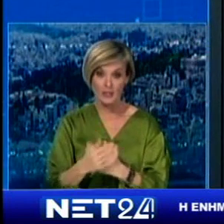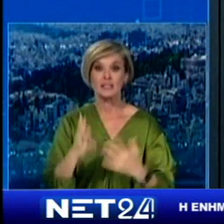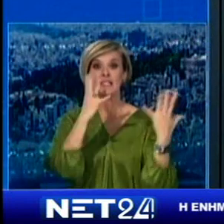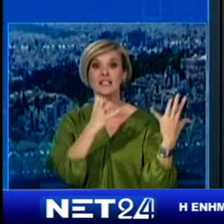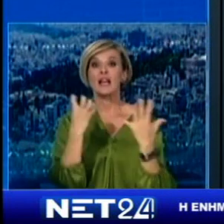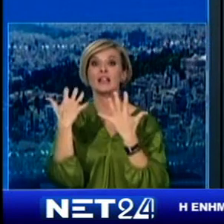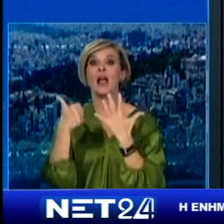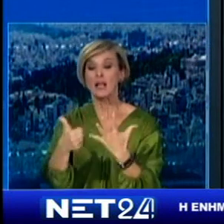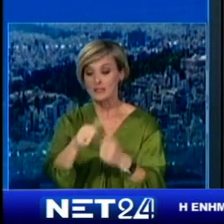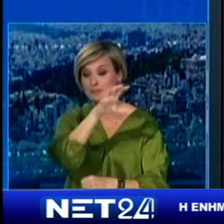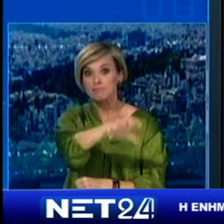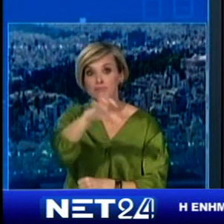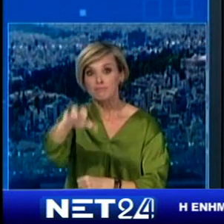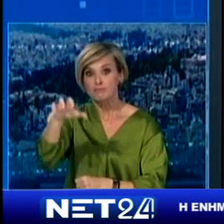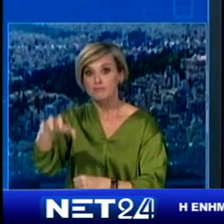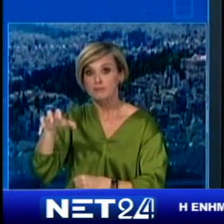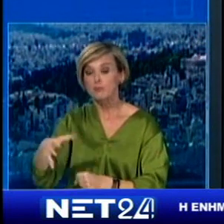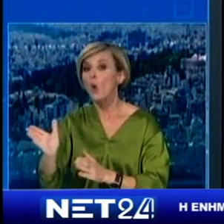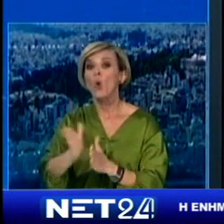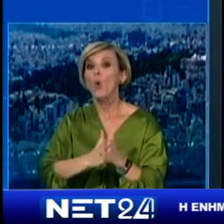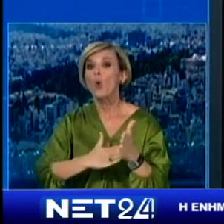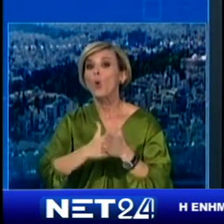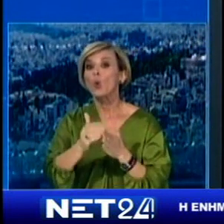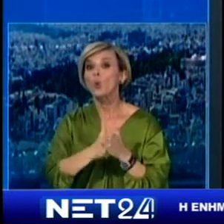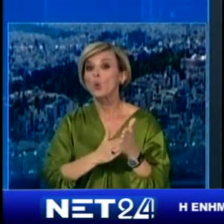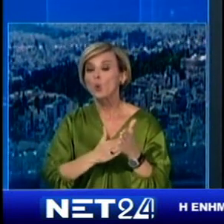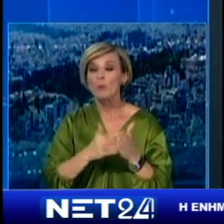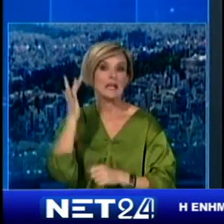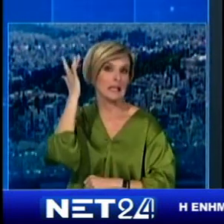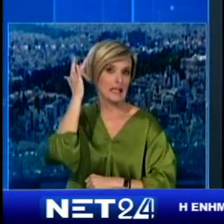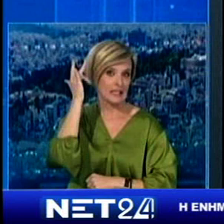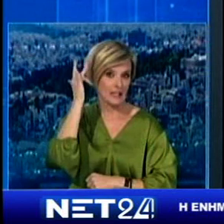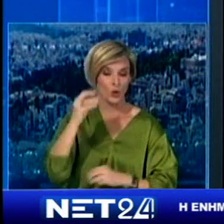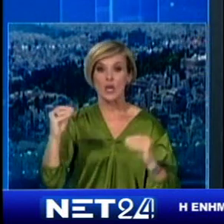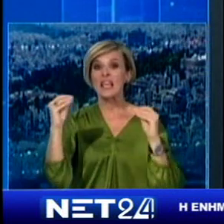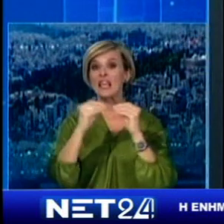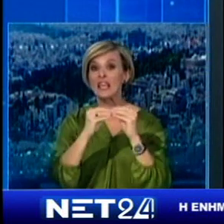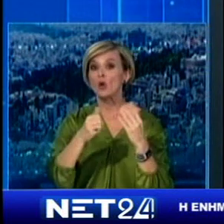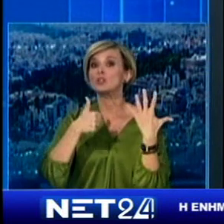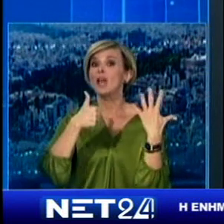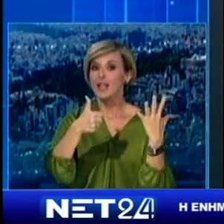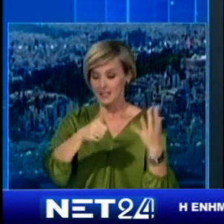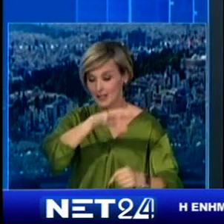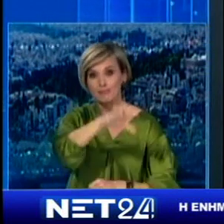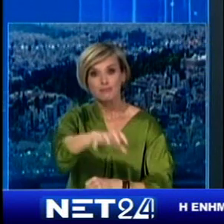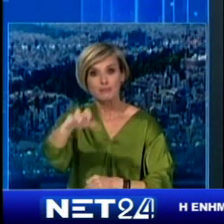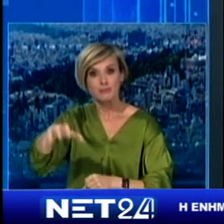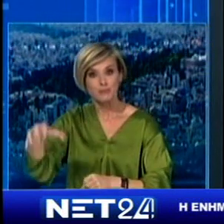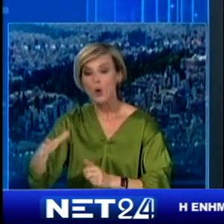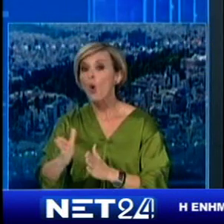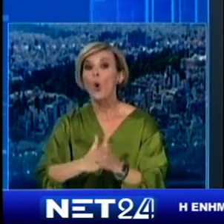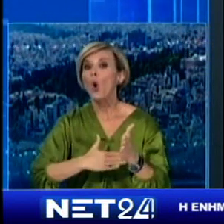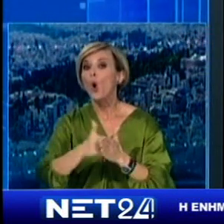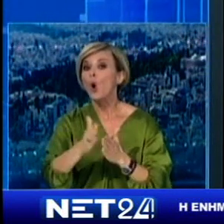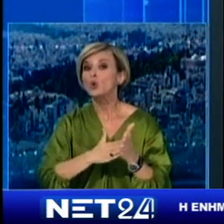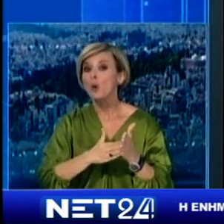περιφερειακές ενότητες βρίσκονται στη ζώνη επιτήρησης, επίπεδο Α κίτρινο, και 26 περιφερειακές ενότητες στη ζώνη αυξημένου